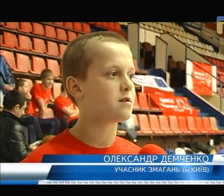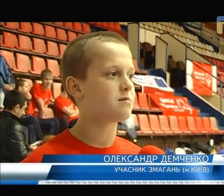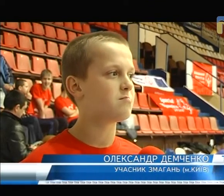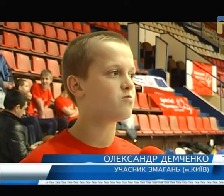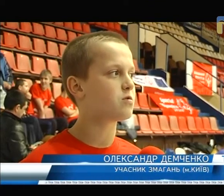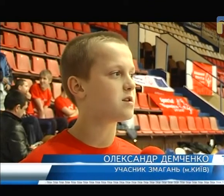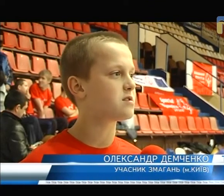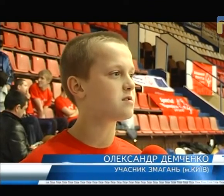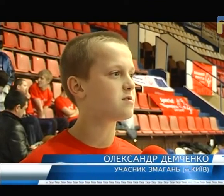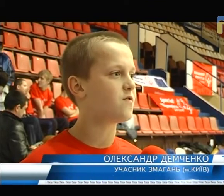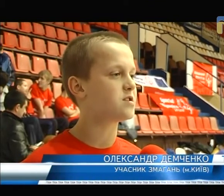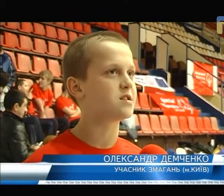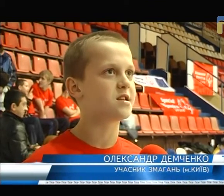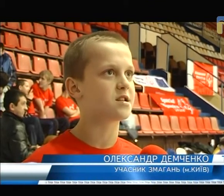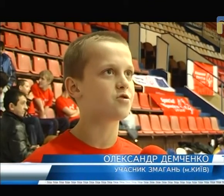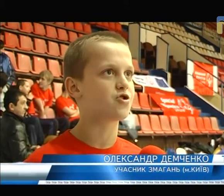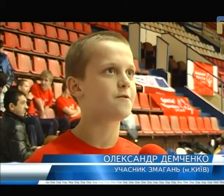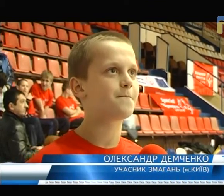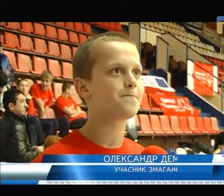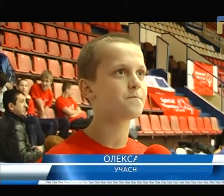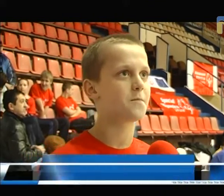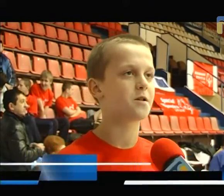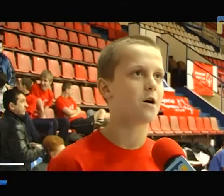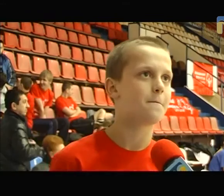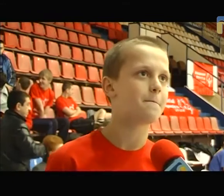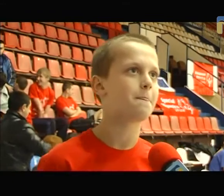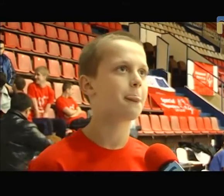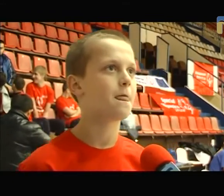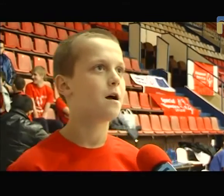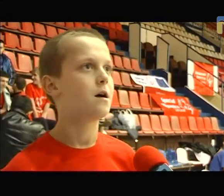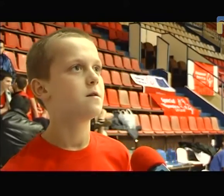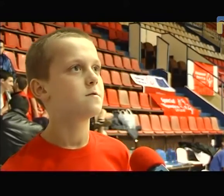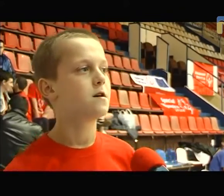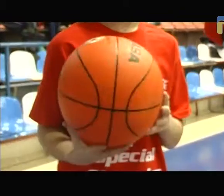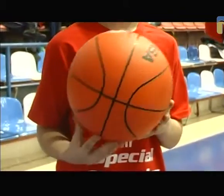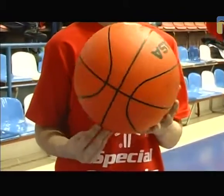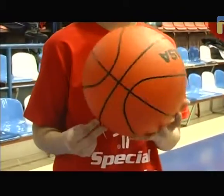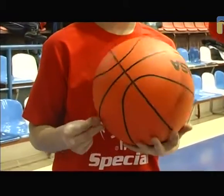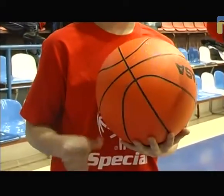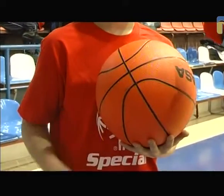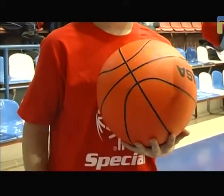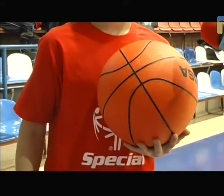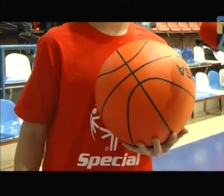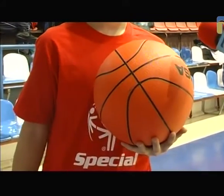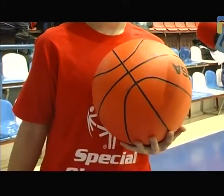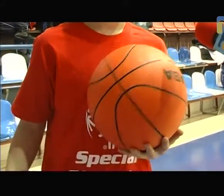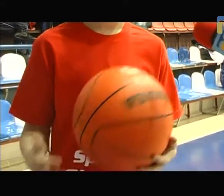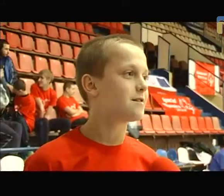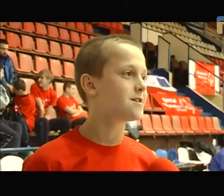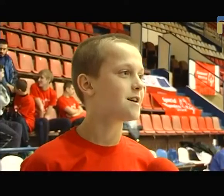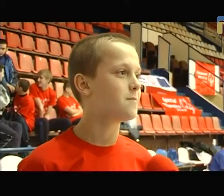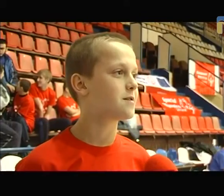максимально ну, раз 20-30 точно попадає. А так слемы